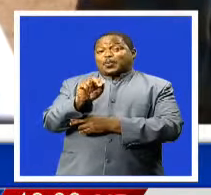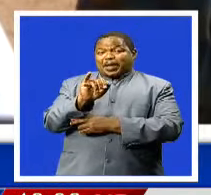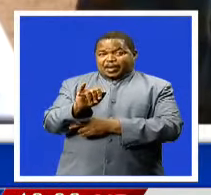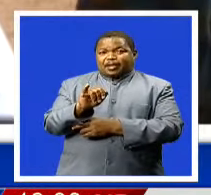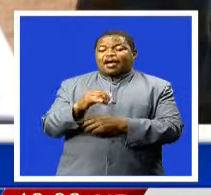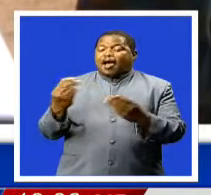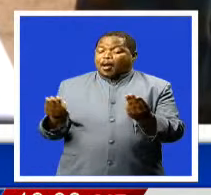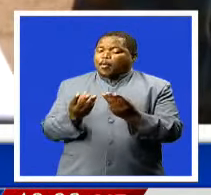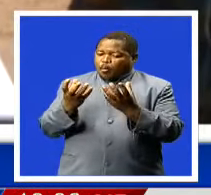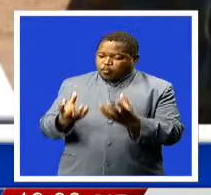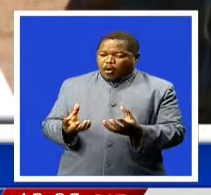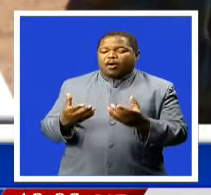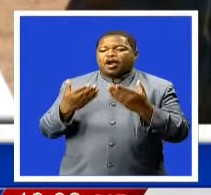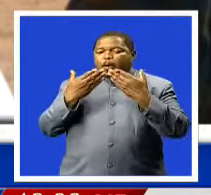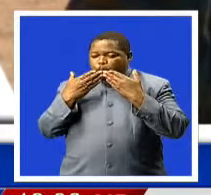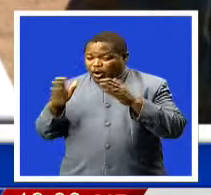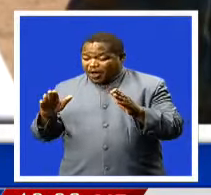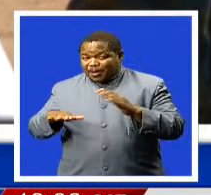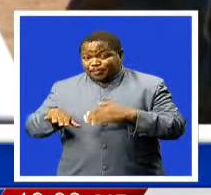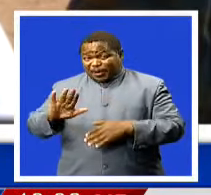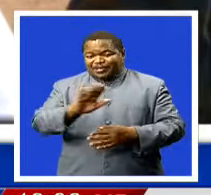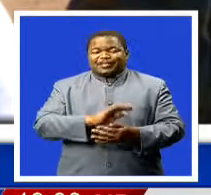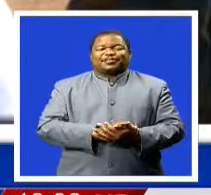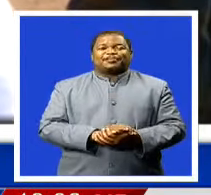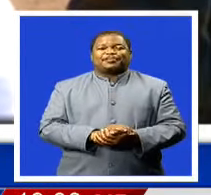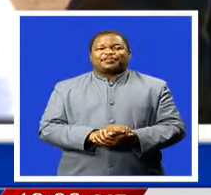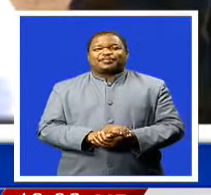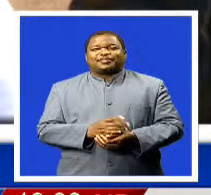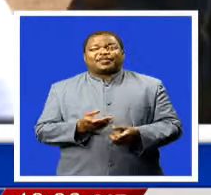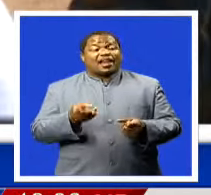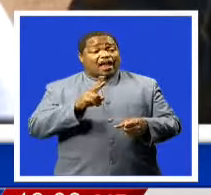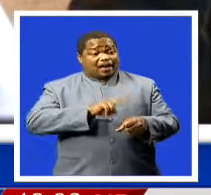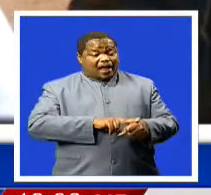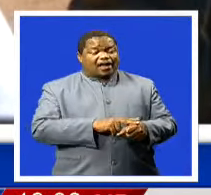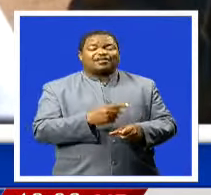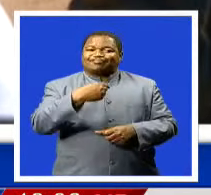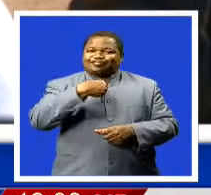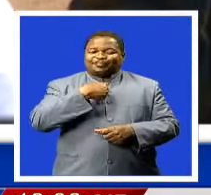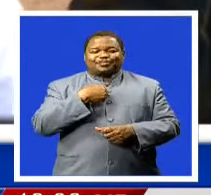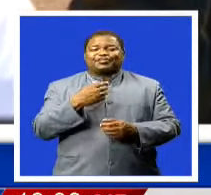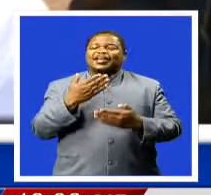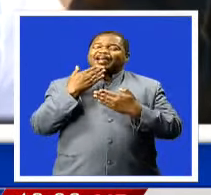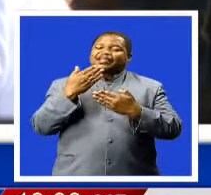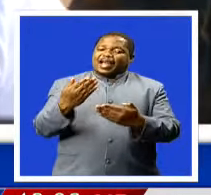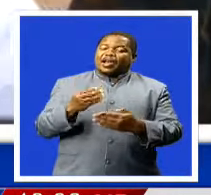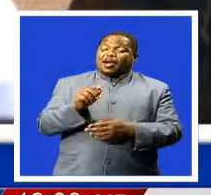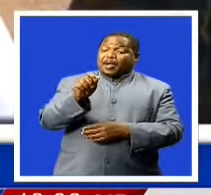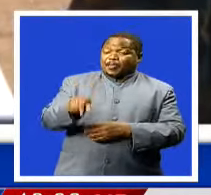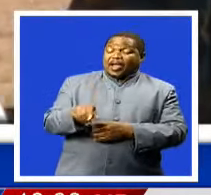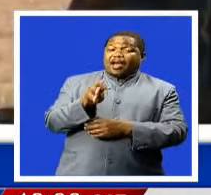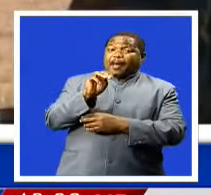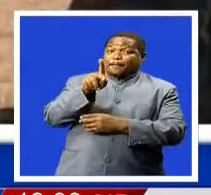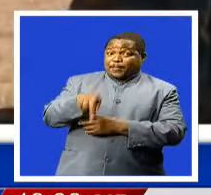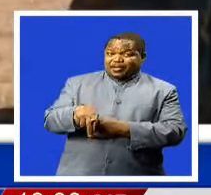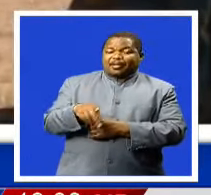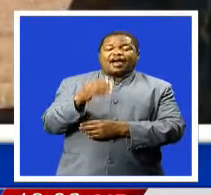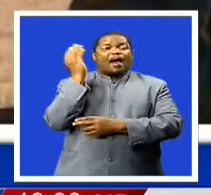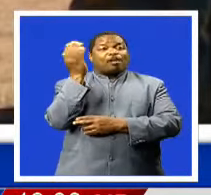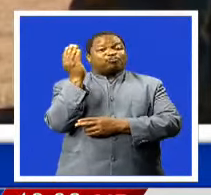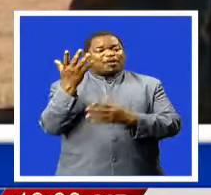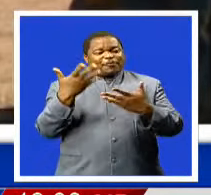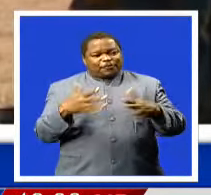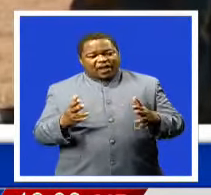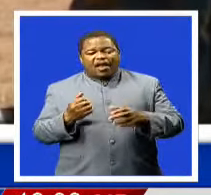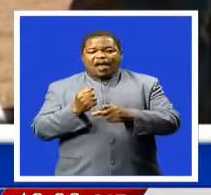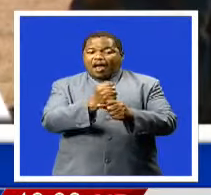bekunene asithathe lelithuba sibone ukuthi lilunga lephalamende selisethulele netindzaba lapha ukuthi